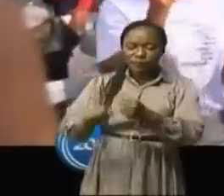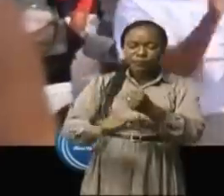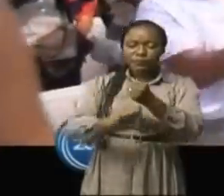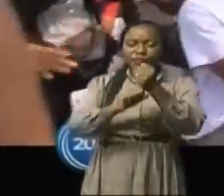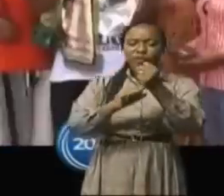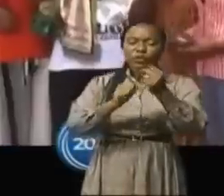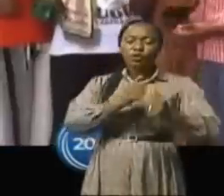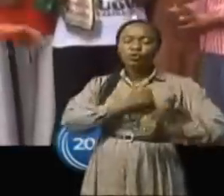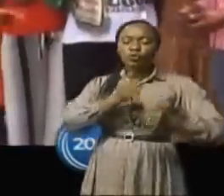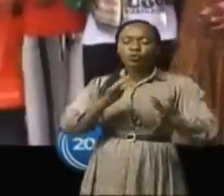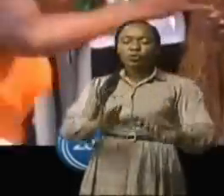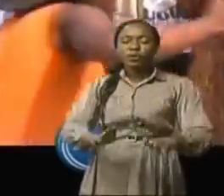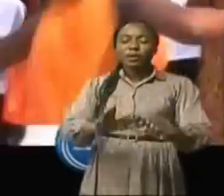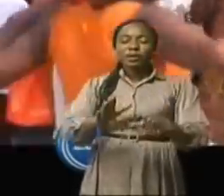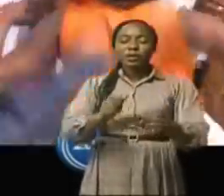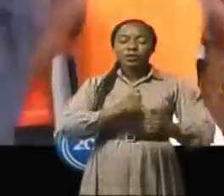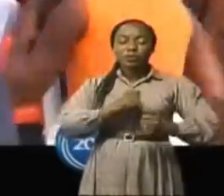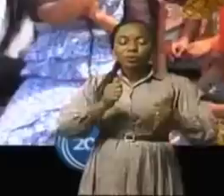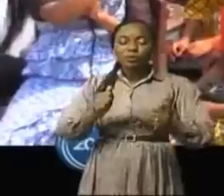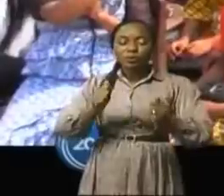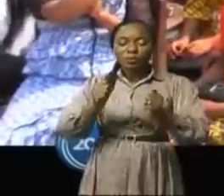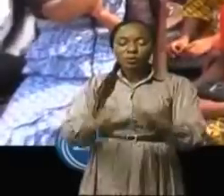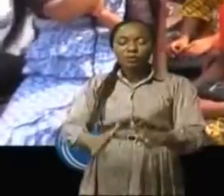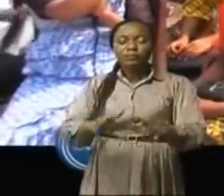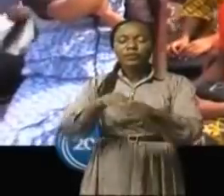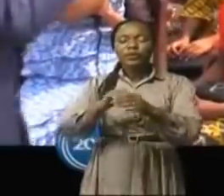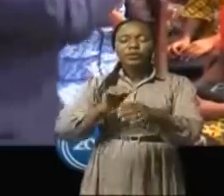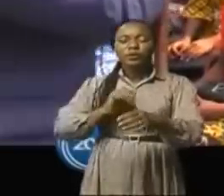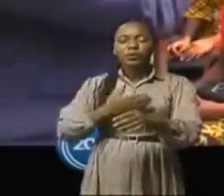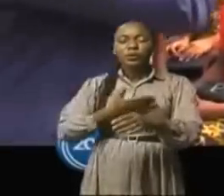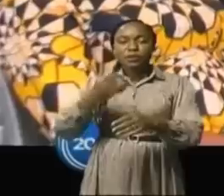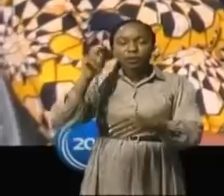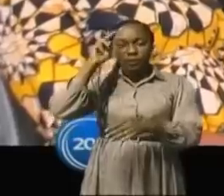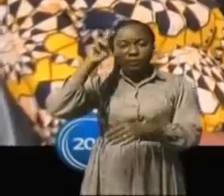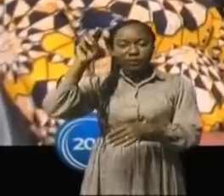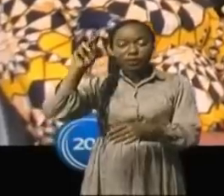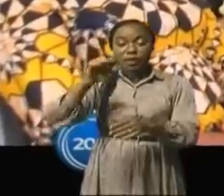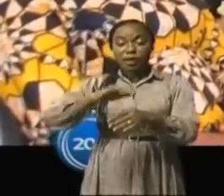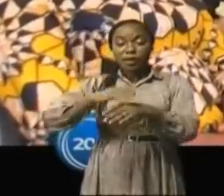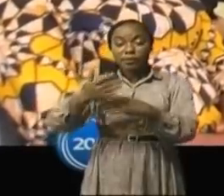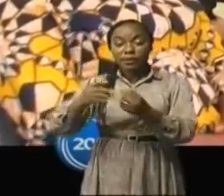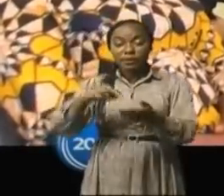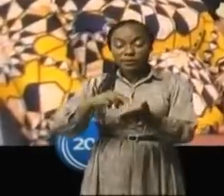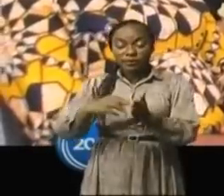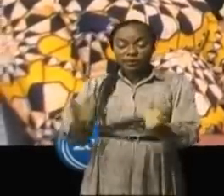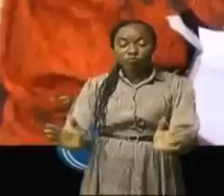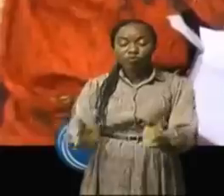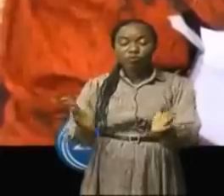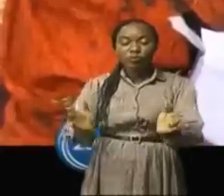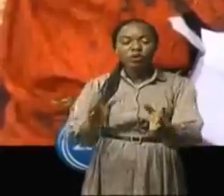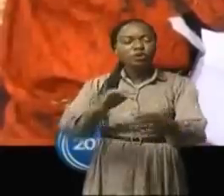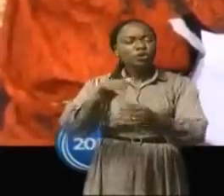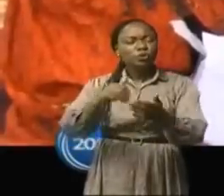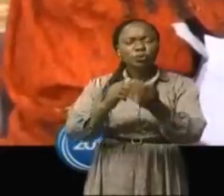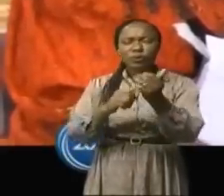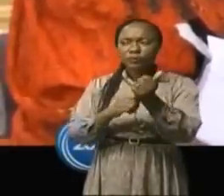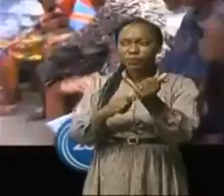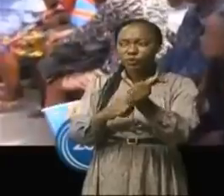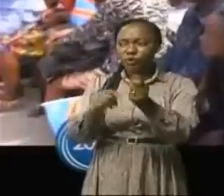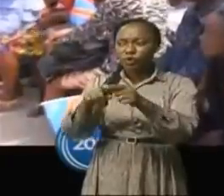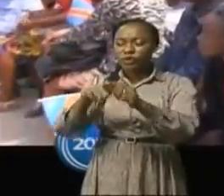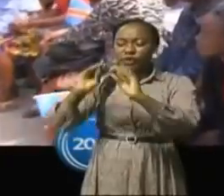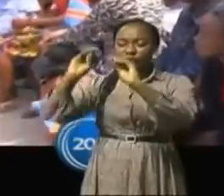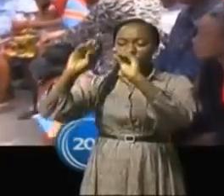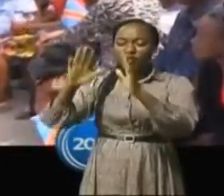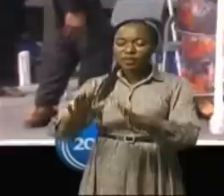au sein de cette institution d'enseignement universitaire. Une façon de mobiliser tous les corps académiques,